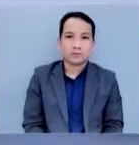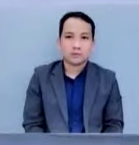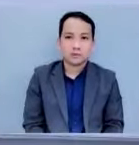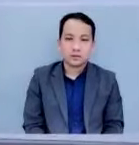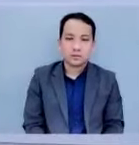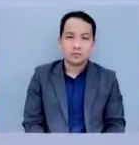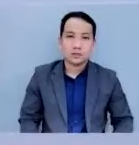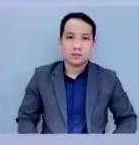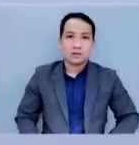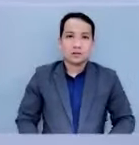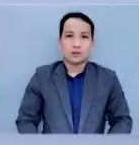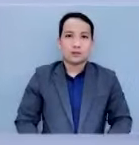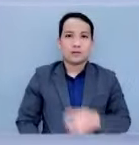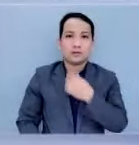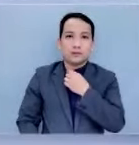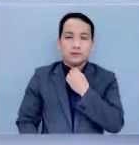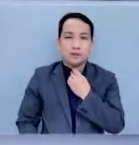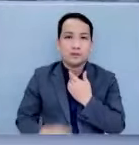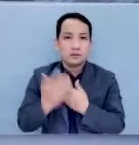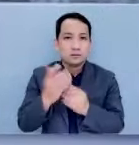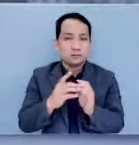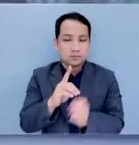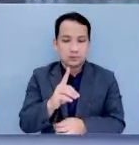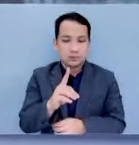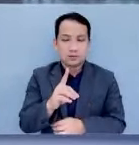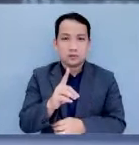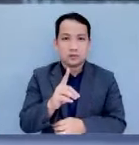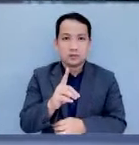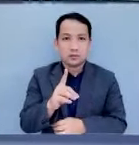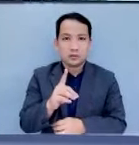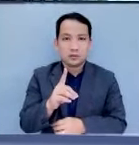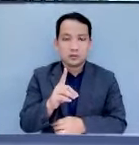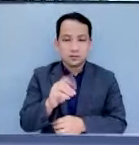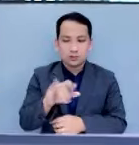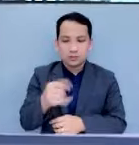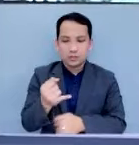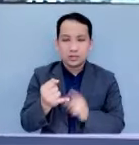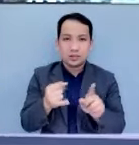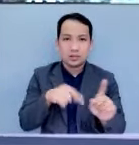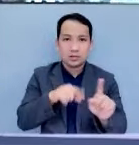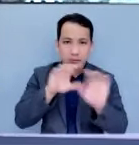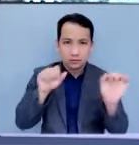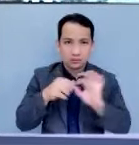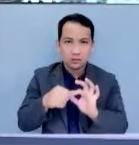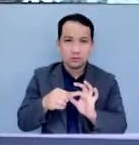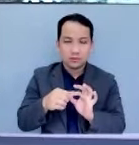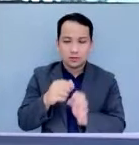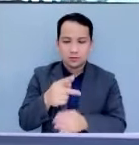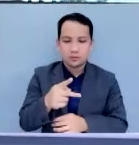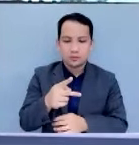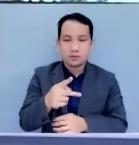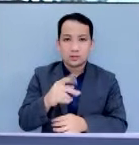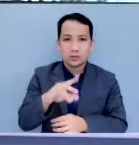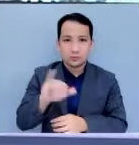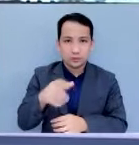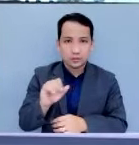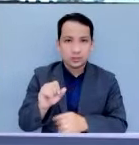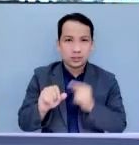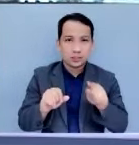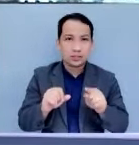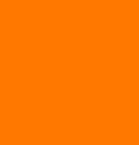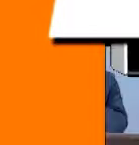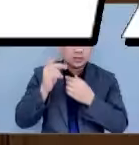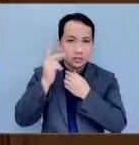Pinakakasuhan na ng Department of Justice ng Child Abuse at Qualified Human Trafficking si Kingdom of Jesus Christ leader Pastor Apollo